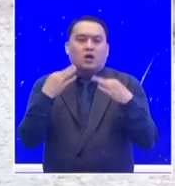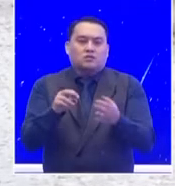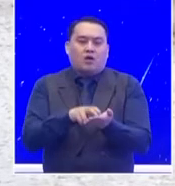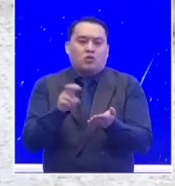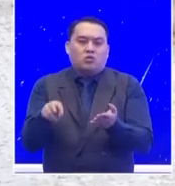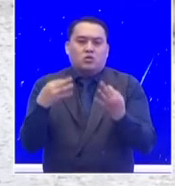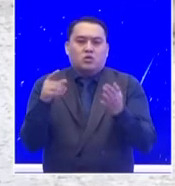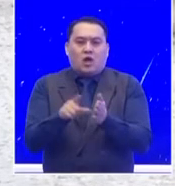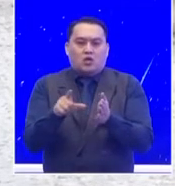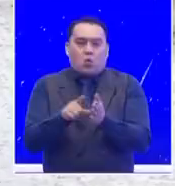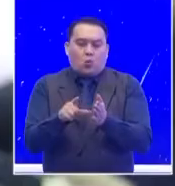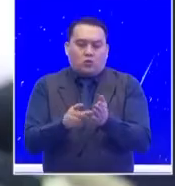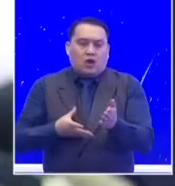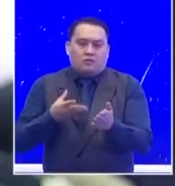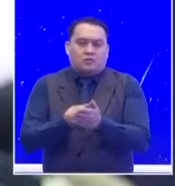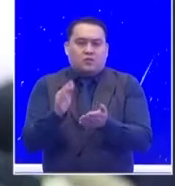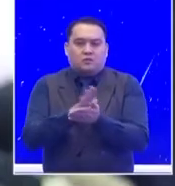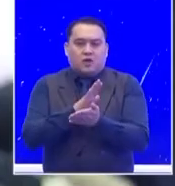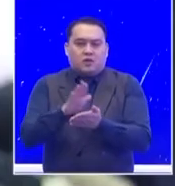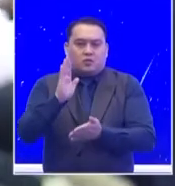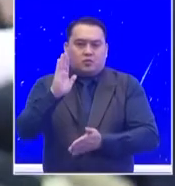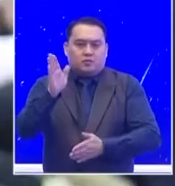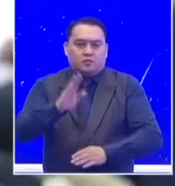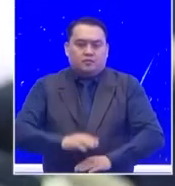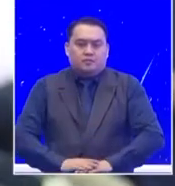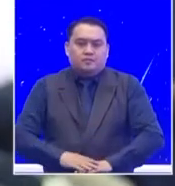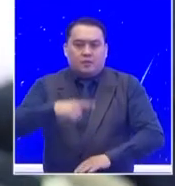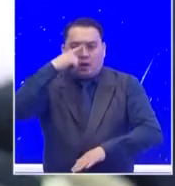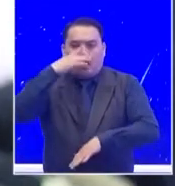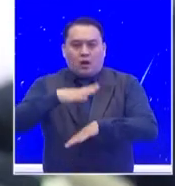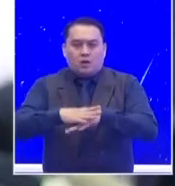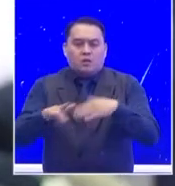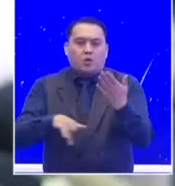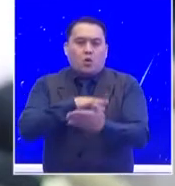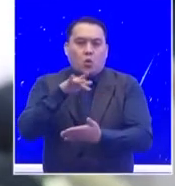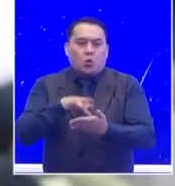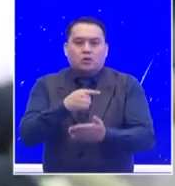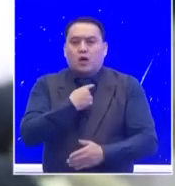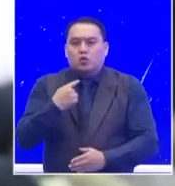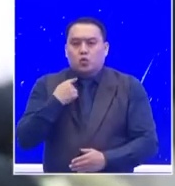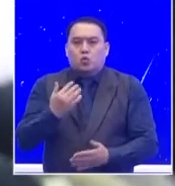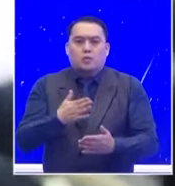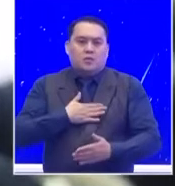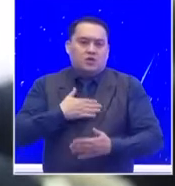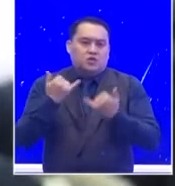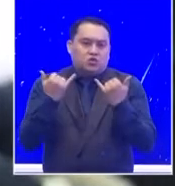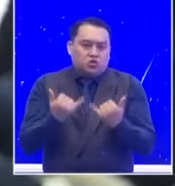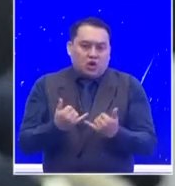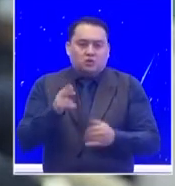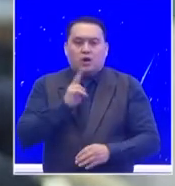от налоговых и арендных выплат. Со стороны акимата города Талдыкурган мы сейчас в данный